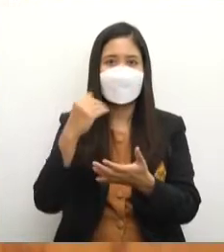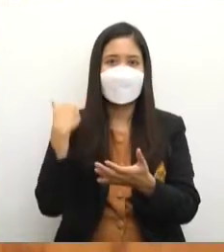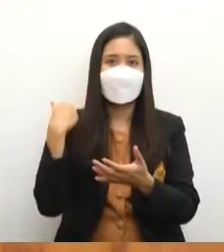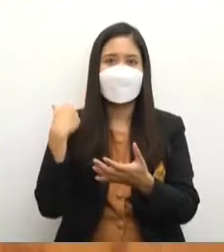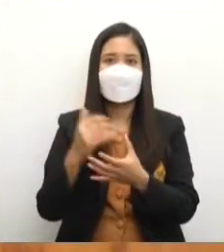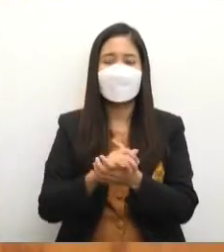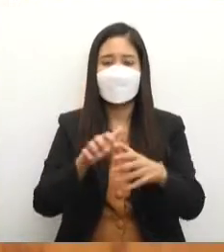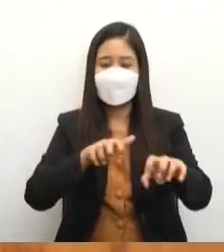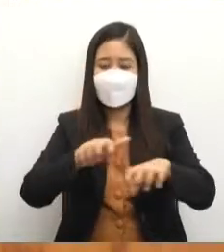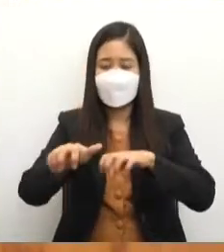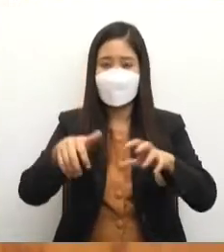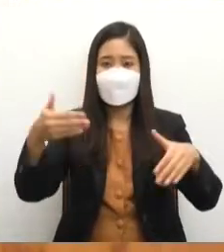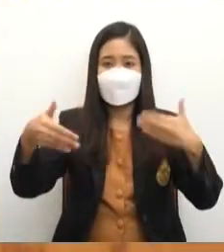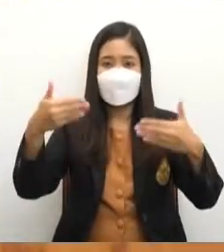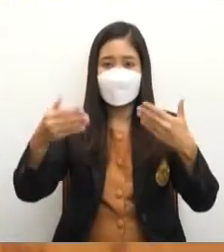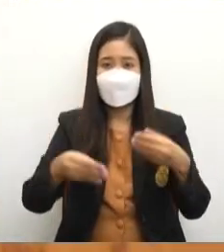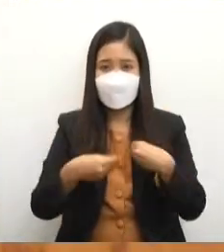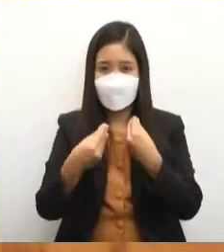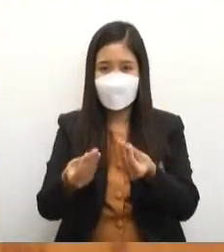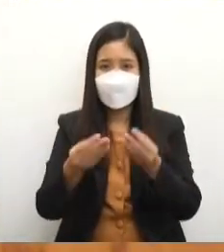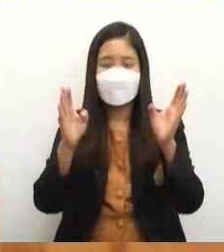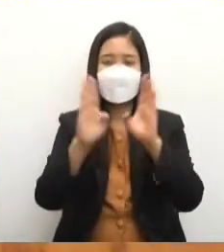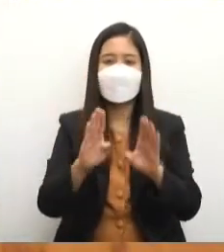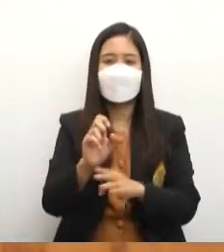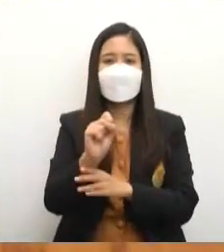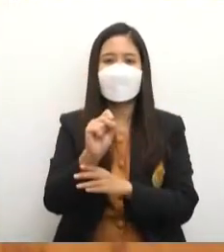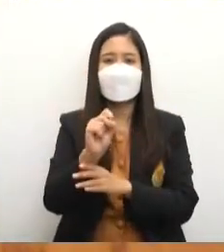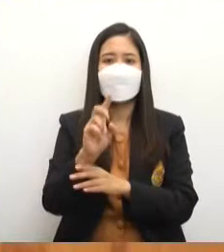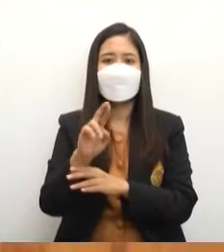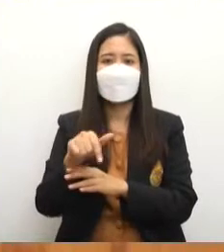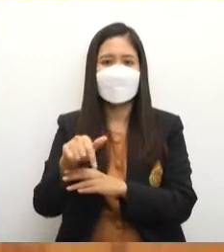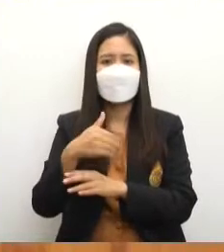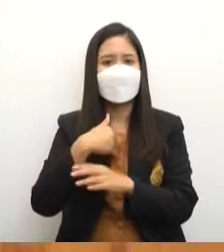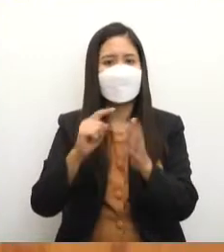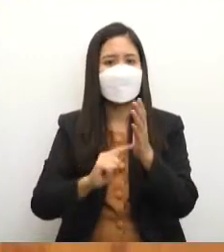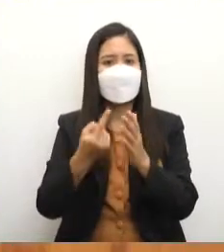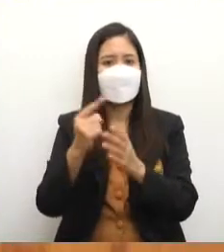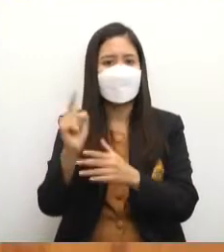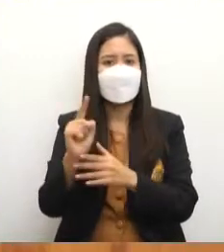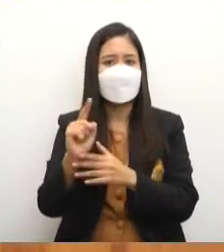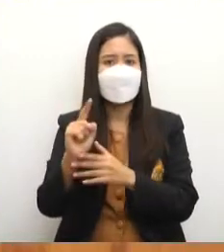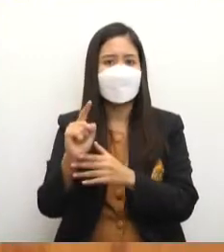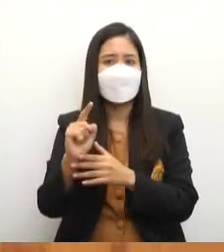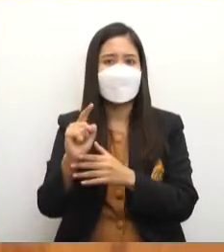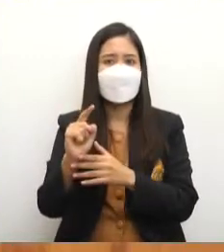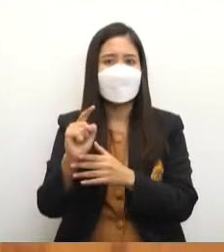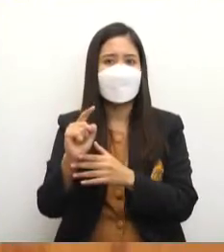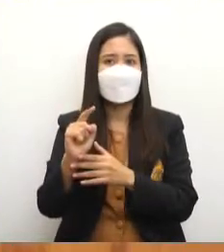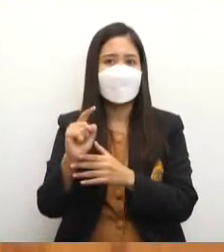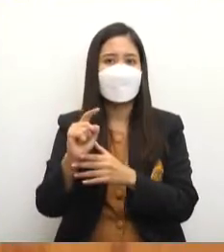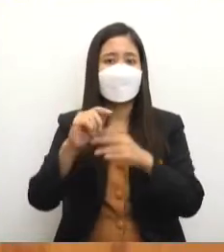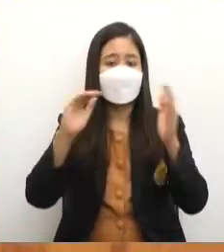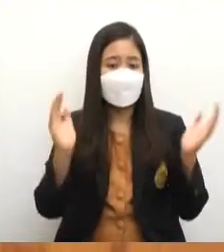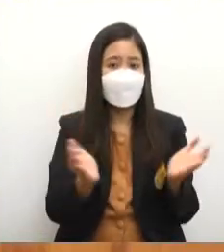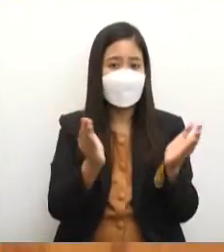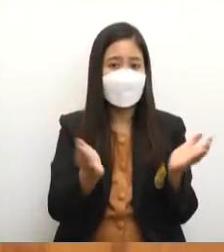จกรรมให้เด็กในรูปแบบของสอรอสอรอนี่คือจะมีชื่อย่อมาจากกลุ่มส่งเสริมอาชีพอิ